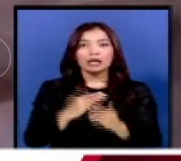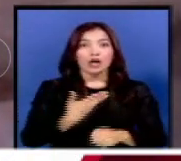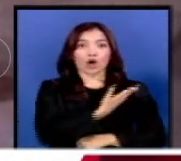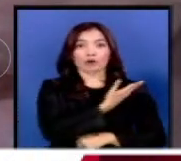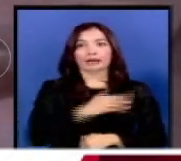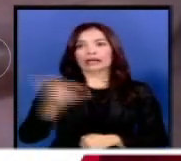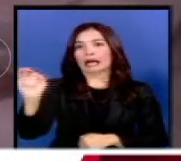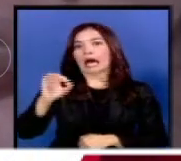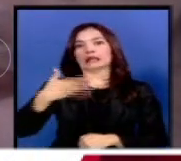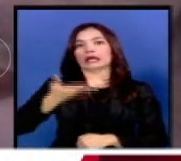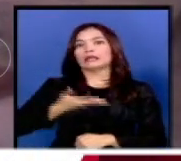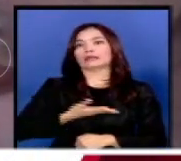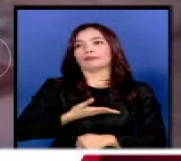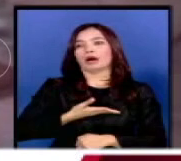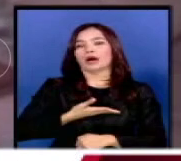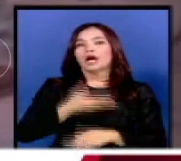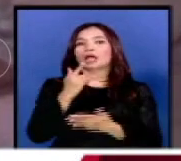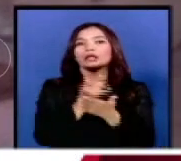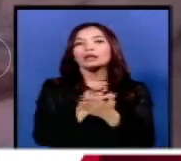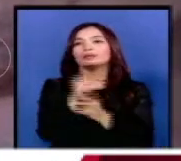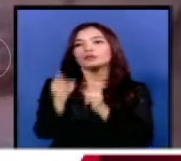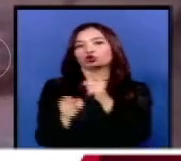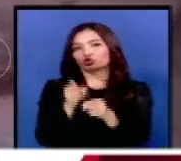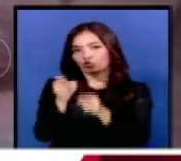tidak terima atas perbuatannya.